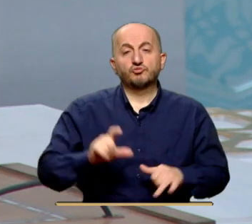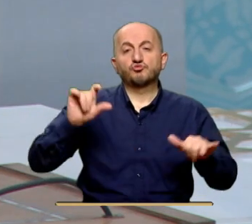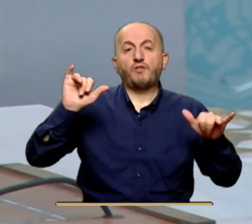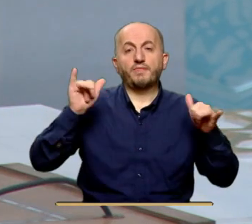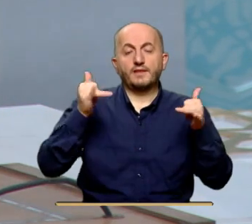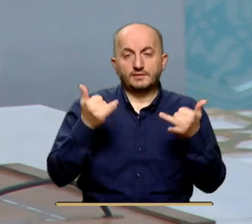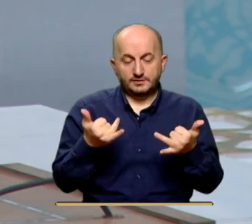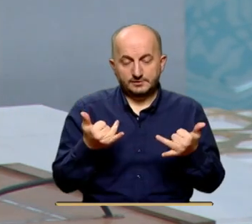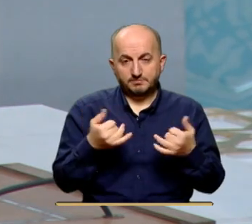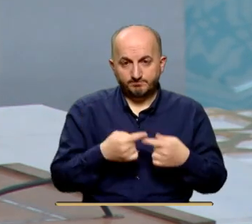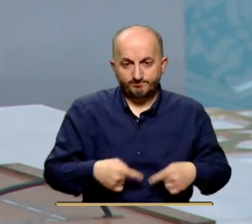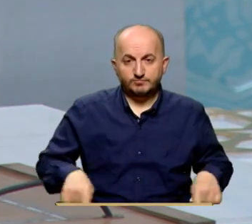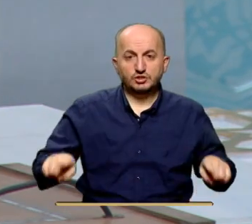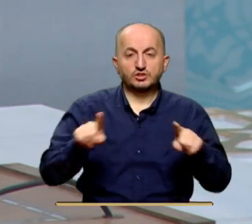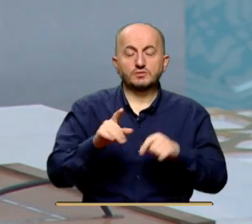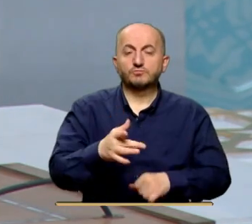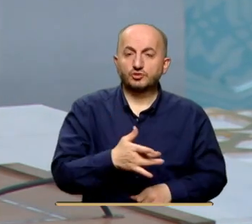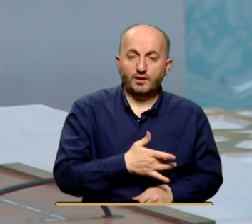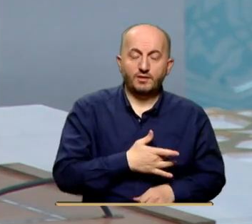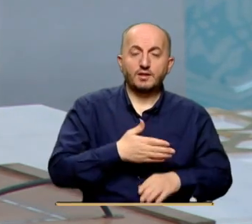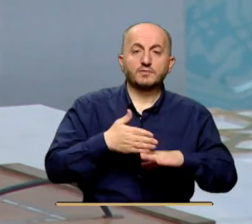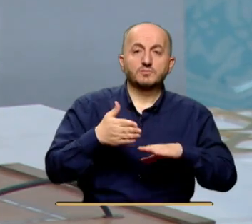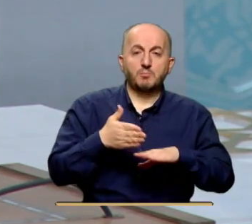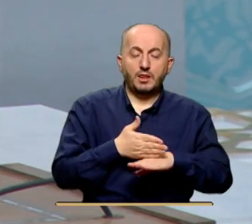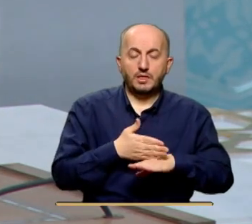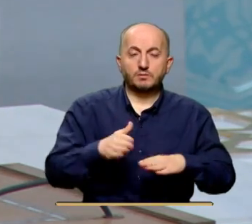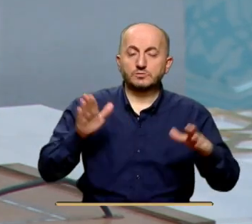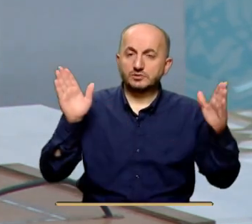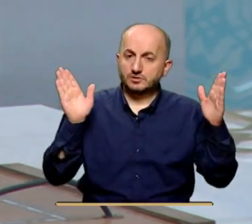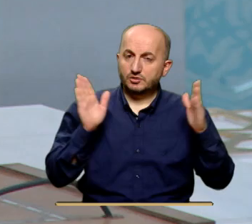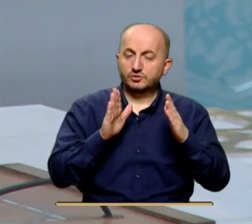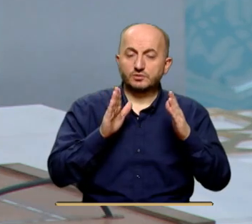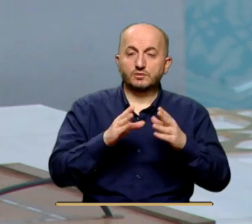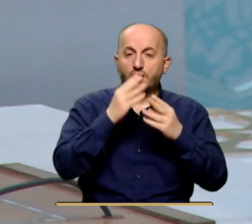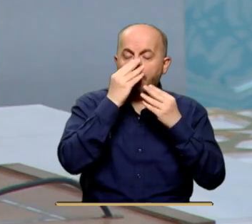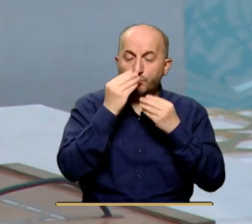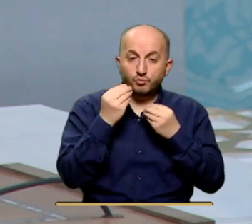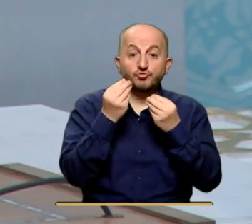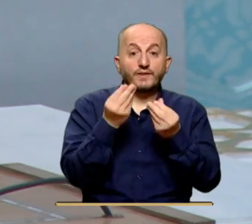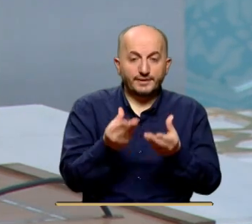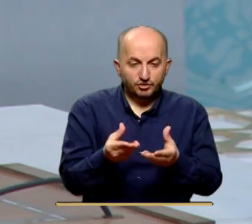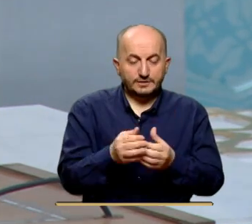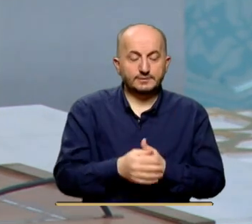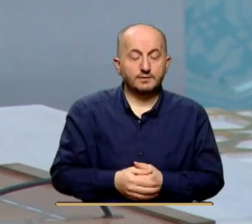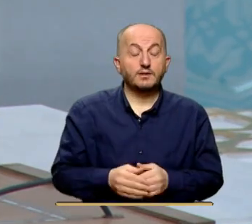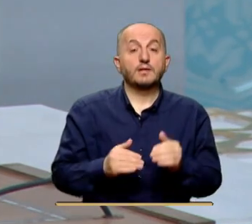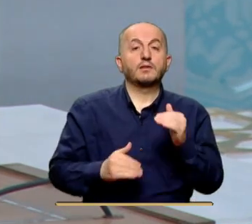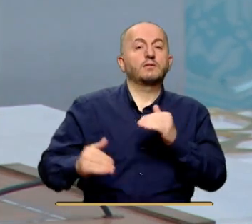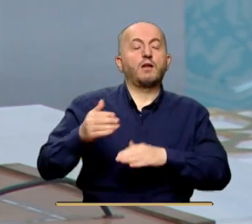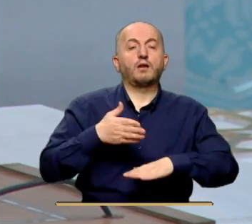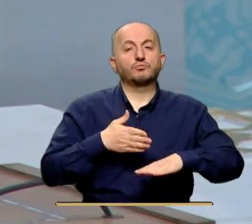cenneti bizim canlarımız ve mallarımız karşılığında lütfedeceğini, daha